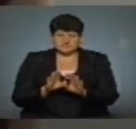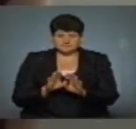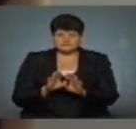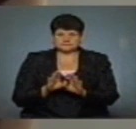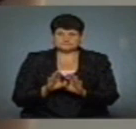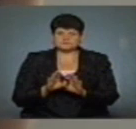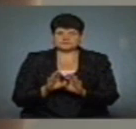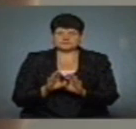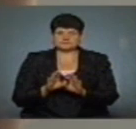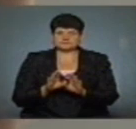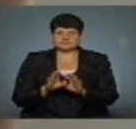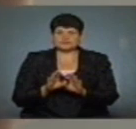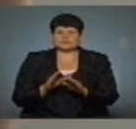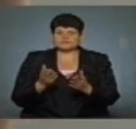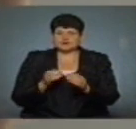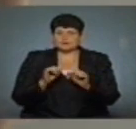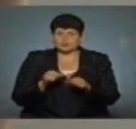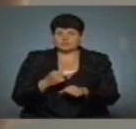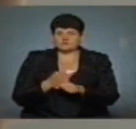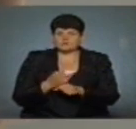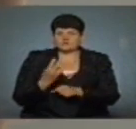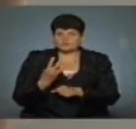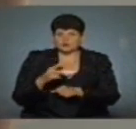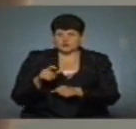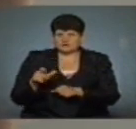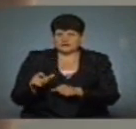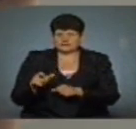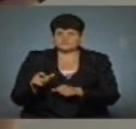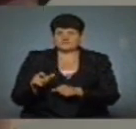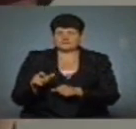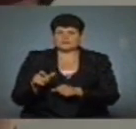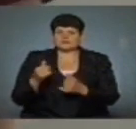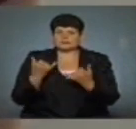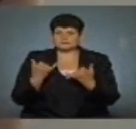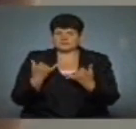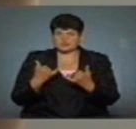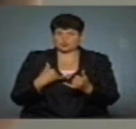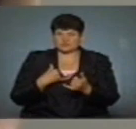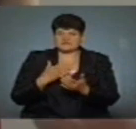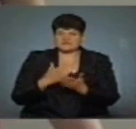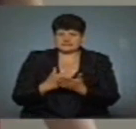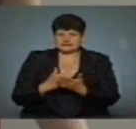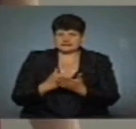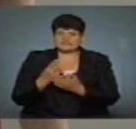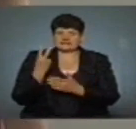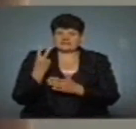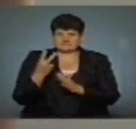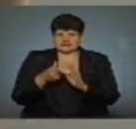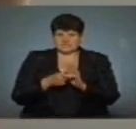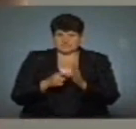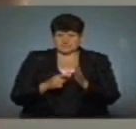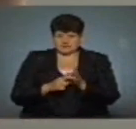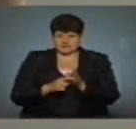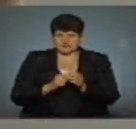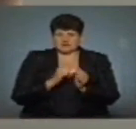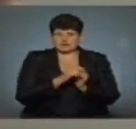шафа біобезпеки, в якій могло працювати двоє людей на виділення нуклеїнової кислоти, тепер у нас є дві кімнати,